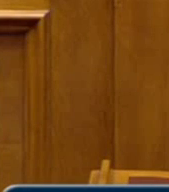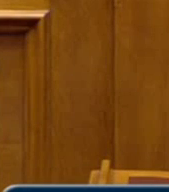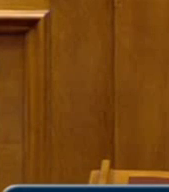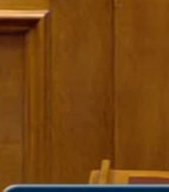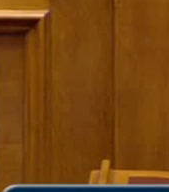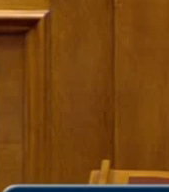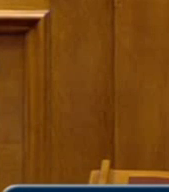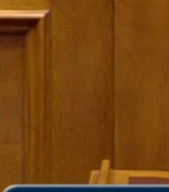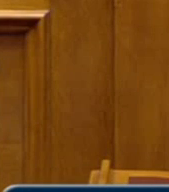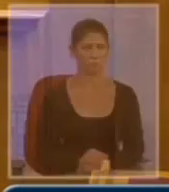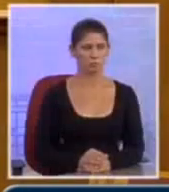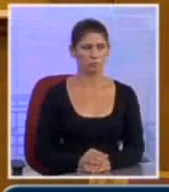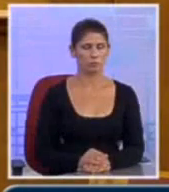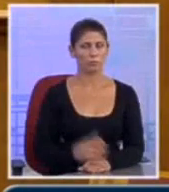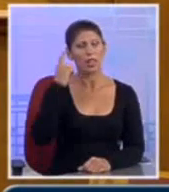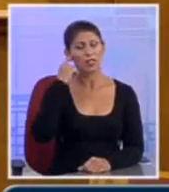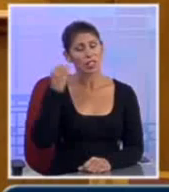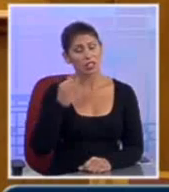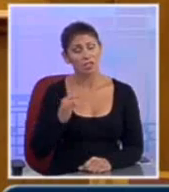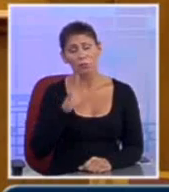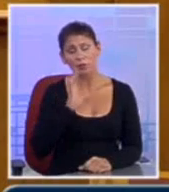Δεν καταλαβαίνω, ειλικρινώς,